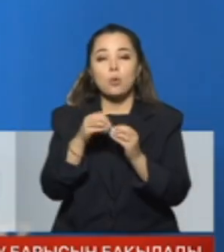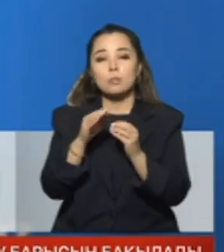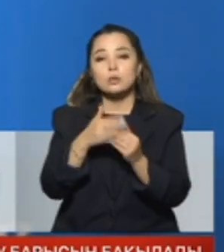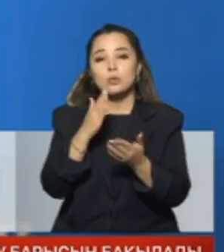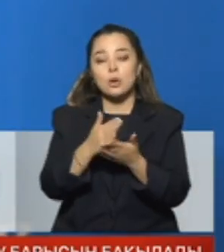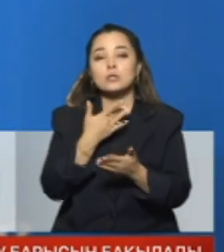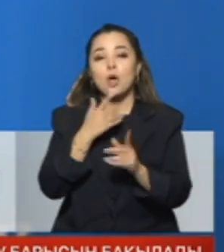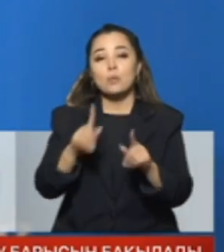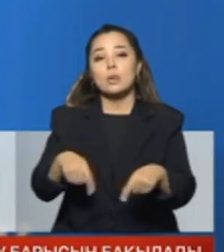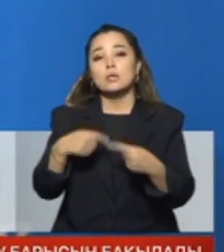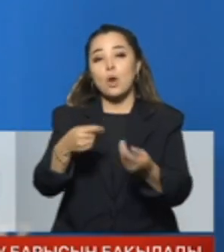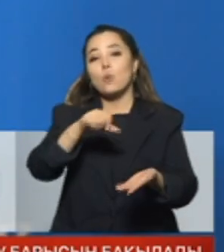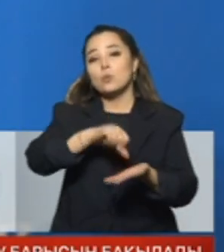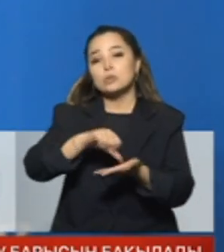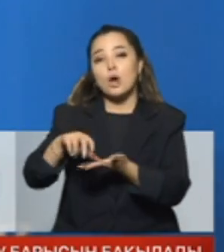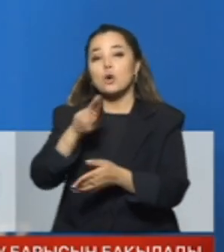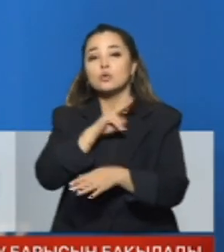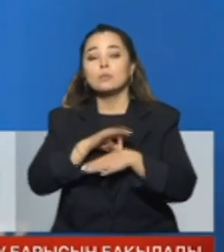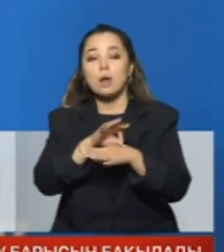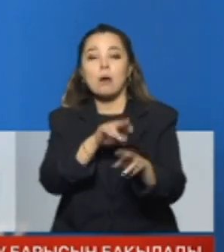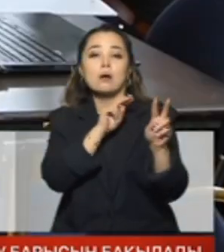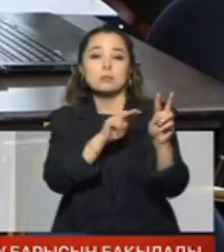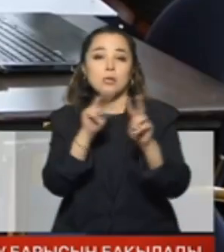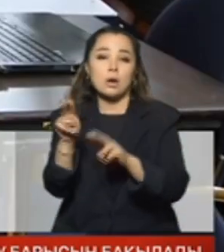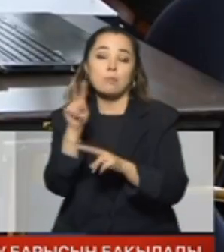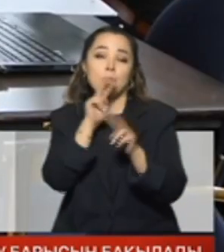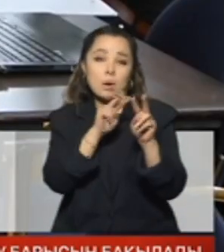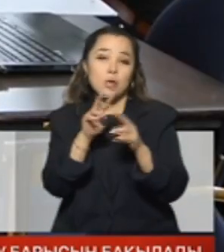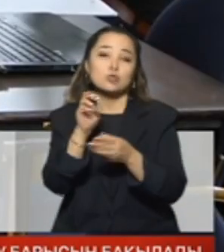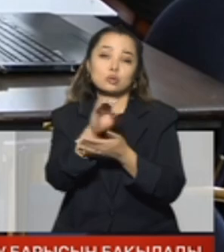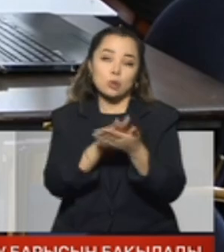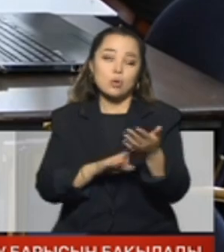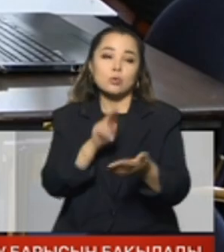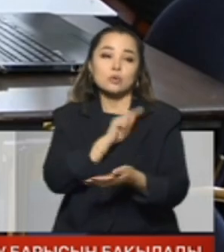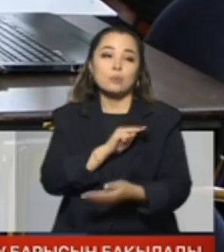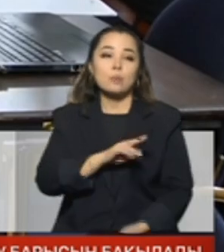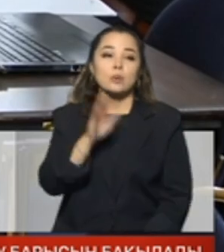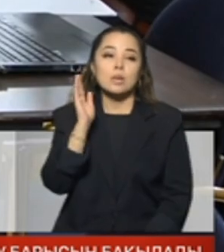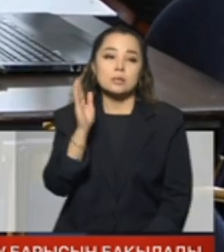беру учаскелерінің жұмысын қадағалаған. Байқау жұмыстары әлі де